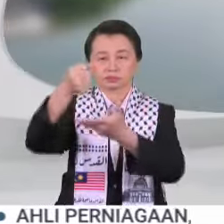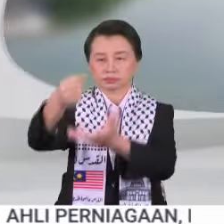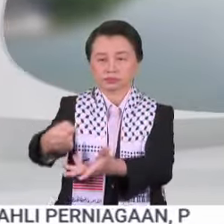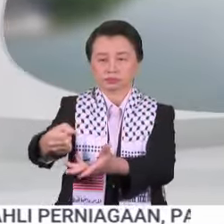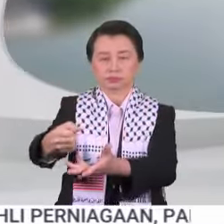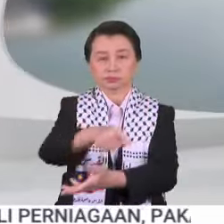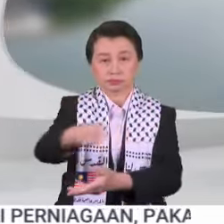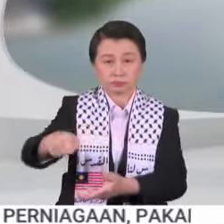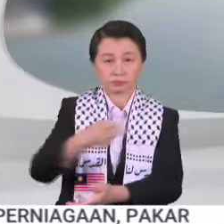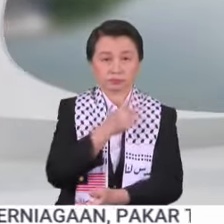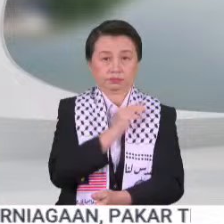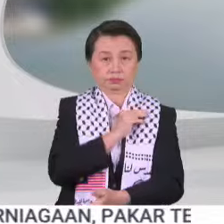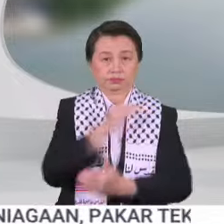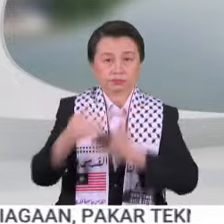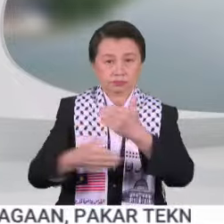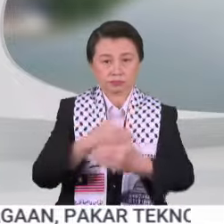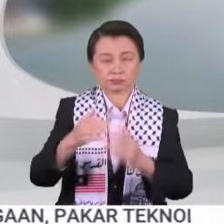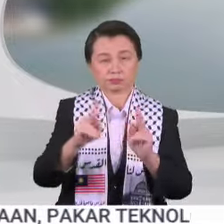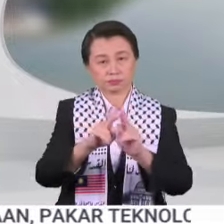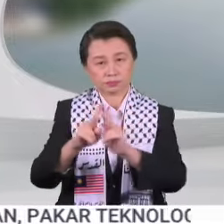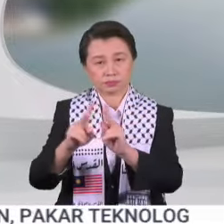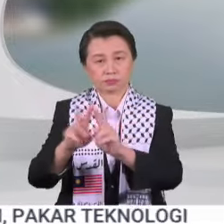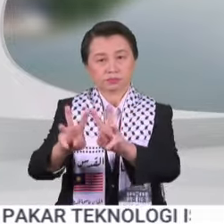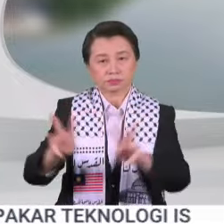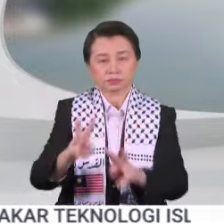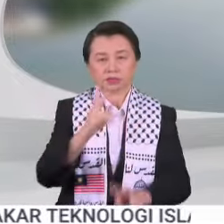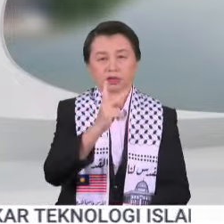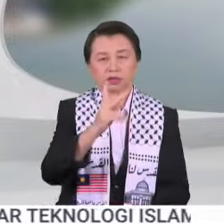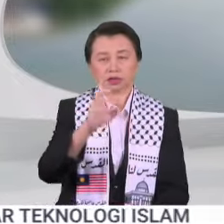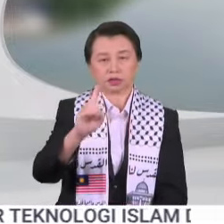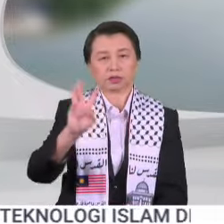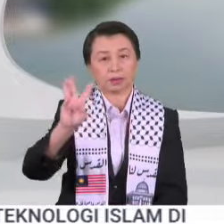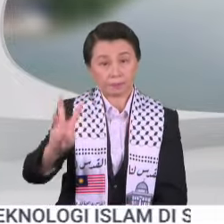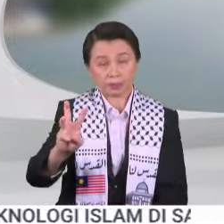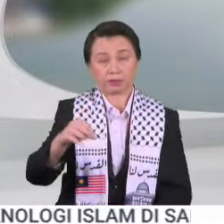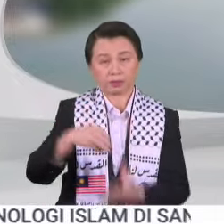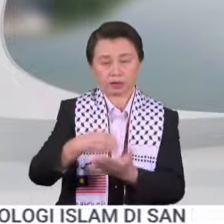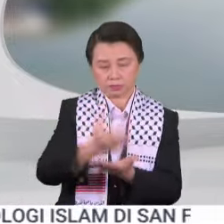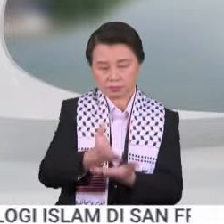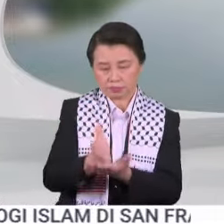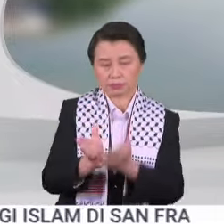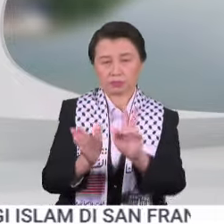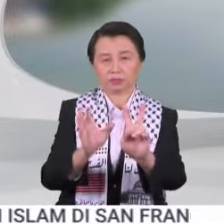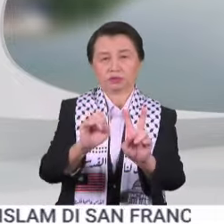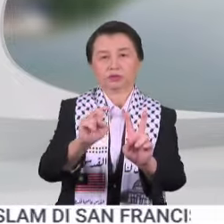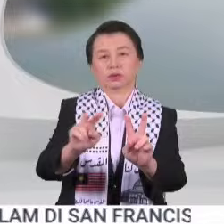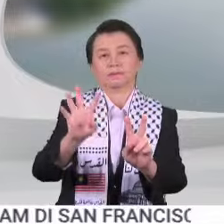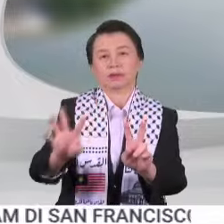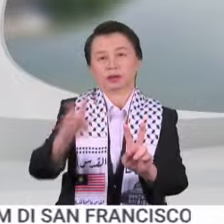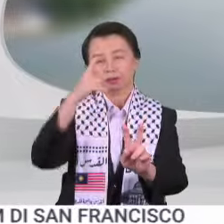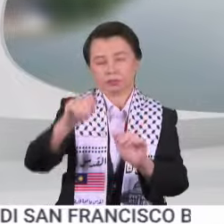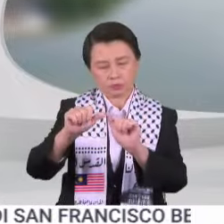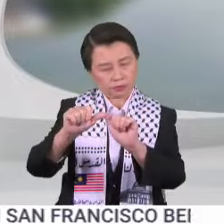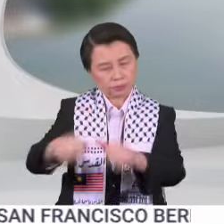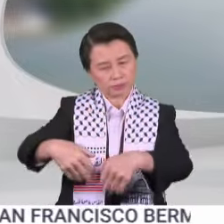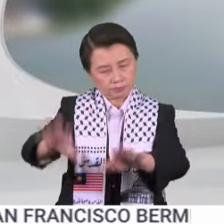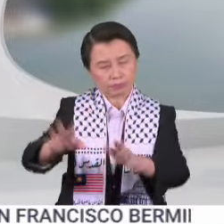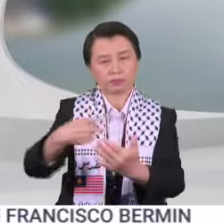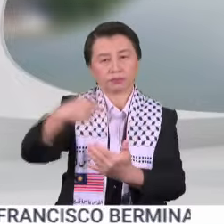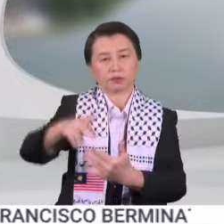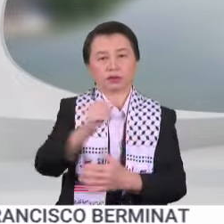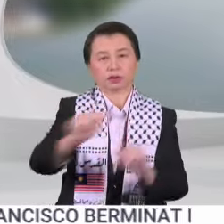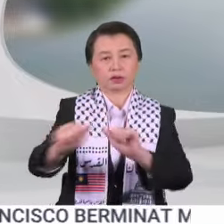diperuntukkan kepada Kementerian Kemajuan Desa dan Wilayah KKDW dalam Belanjawan 2024 untuk meneruskan program